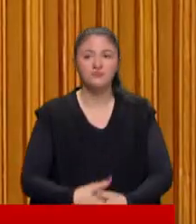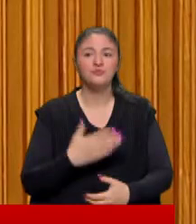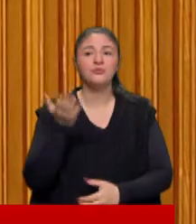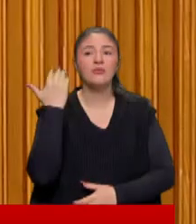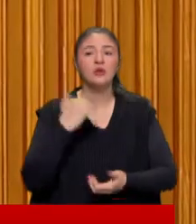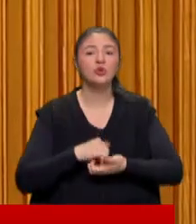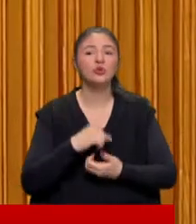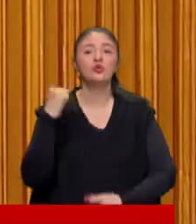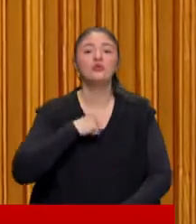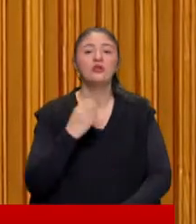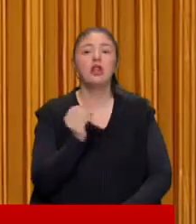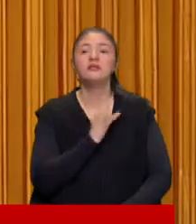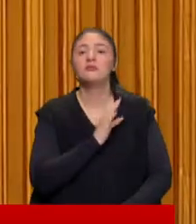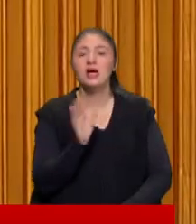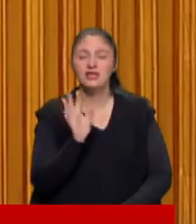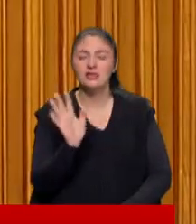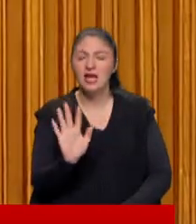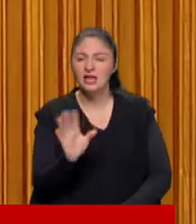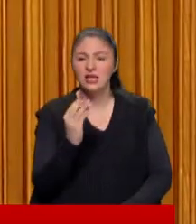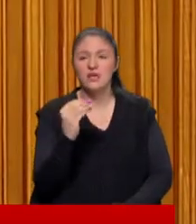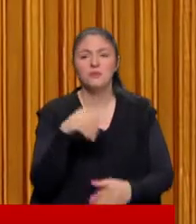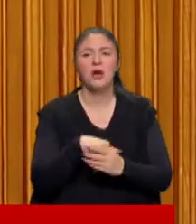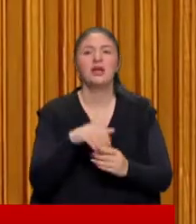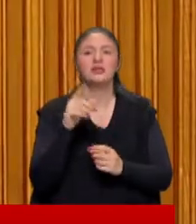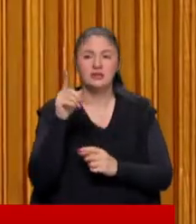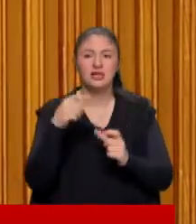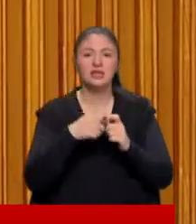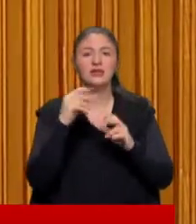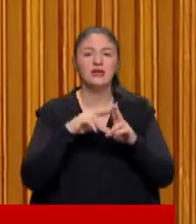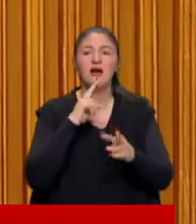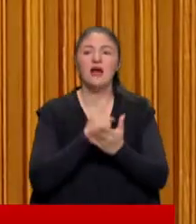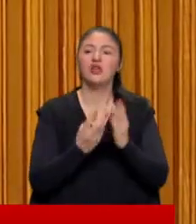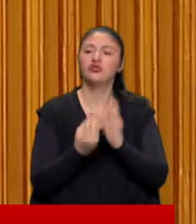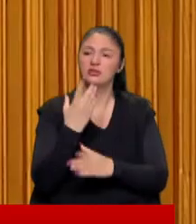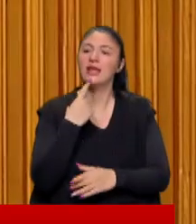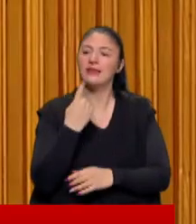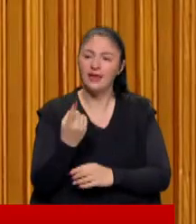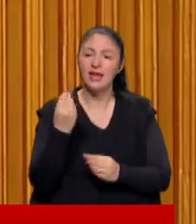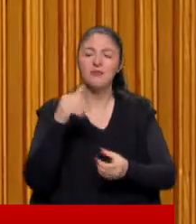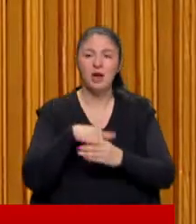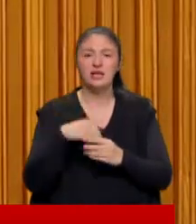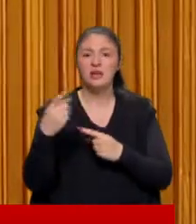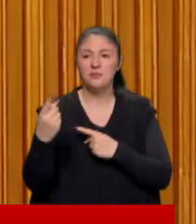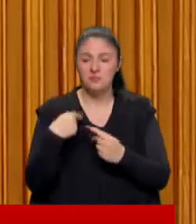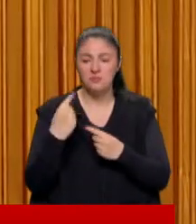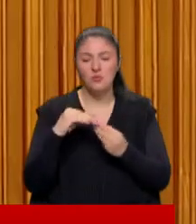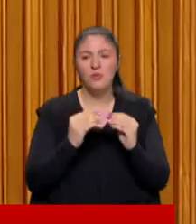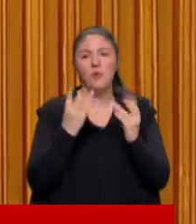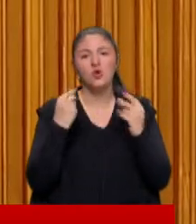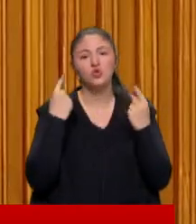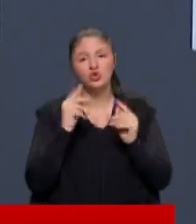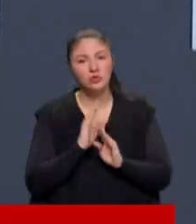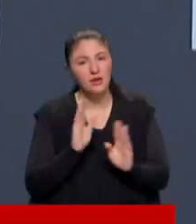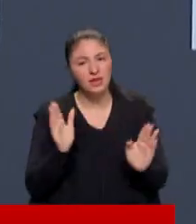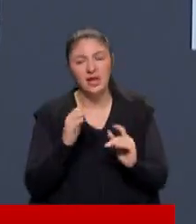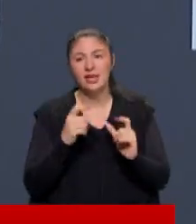Eski dosttan düşman olmaz. Sakın İyi Parti GİK'te bir karar verdi diye İyi Parti ile bir sıkıntımız olduğunu